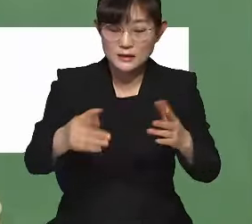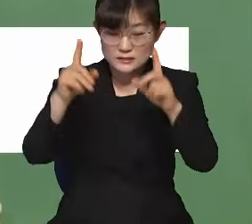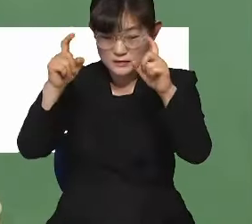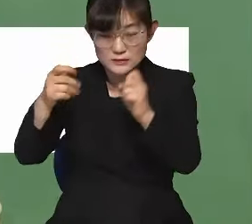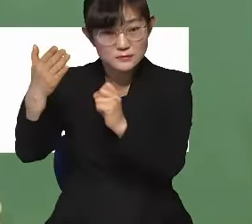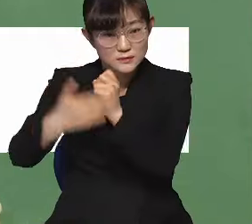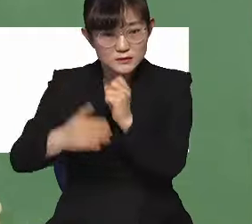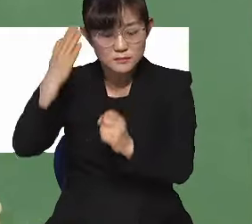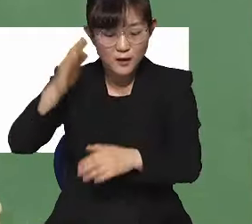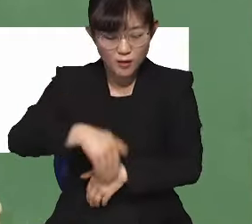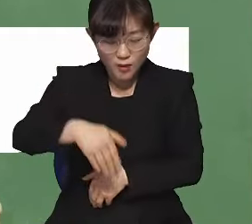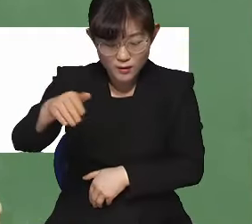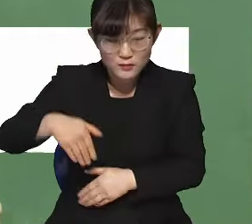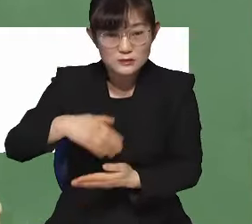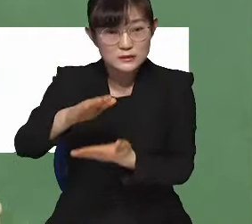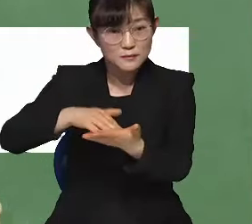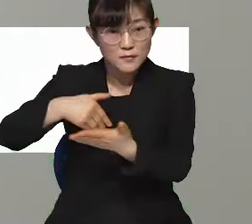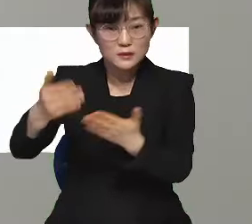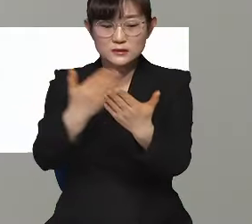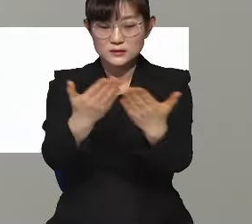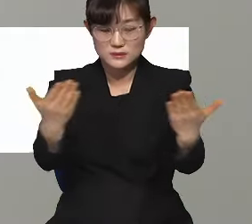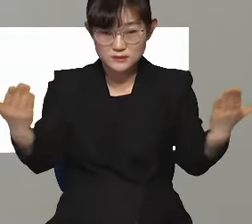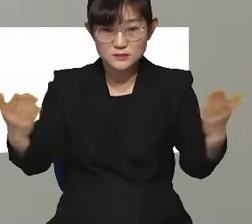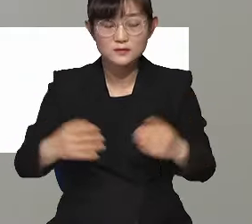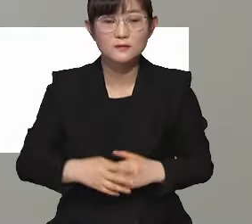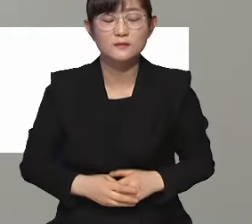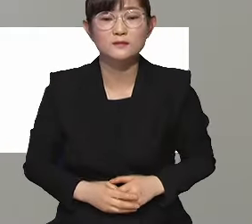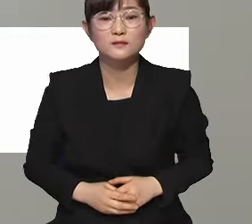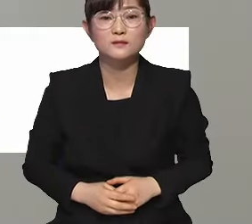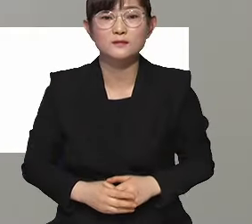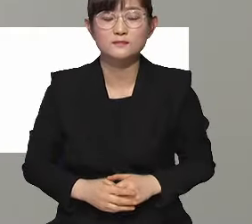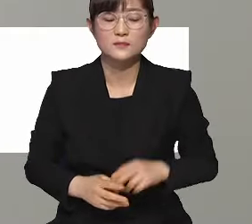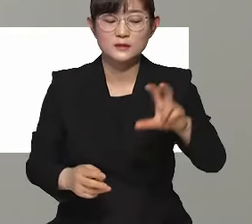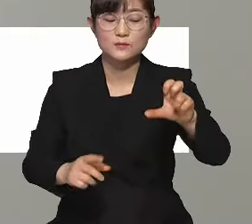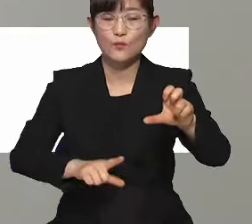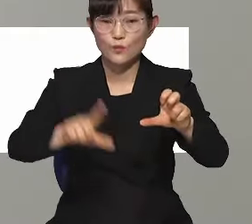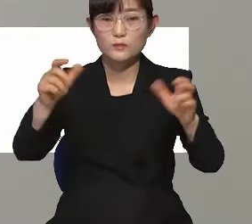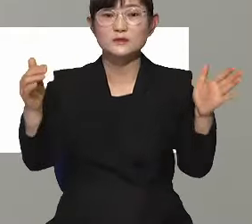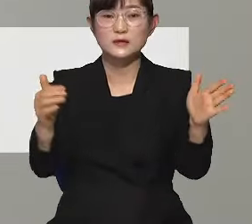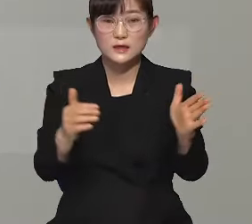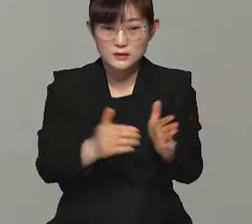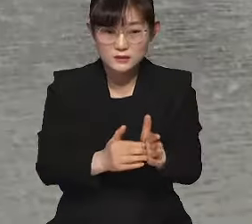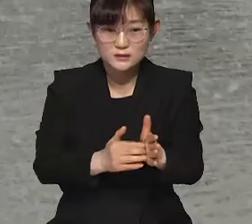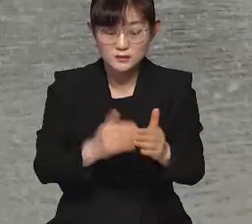등 다양한 분야의 미술 작품을 소개하는 이번 전시는 오는 25일까지 세